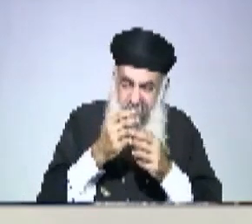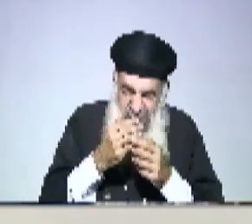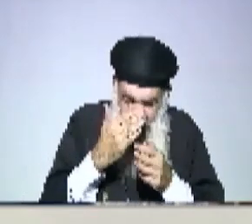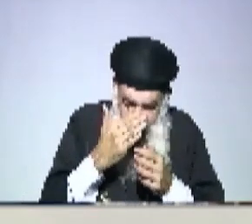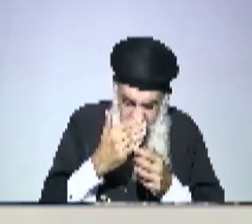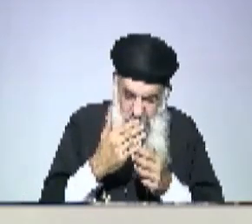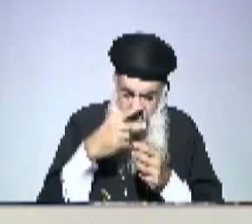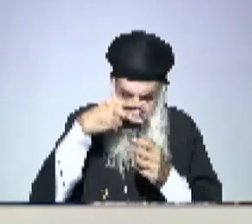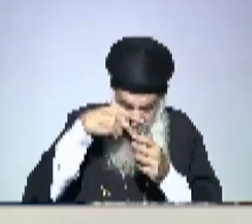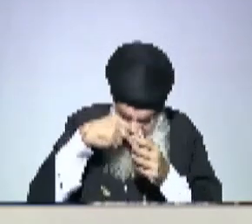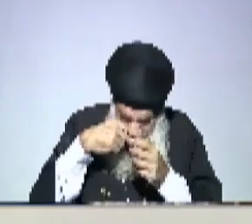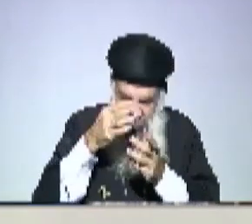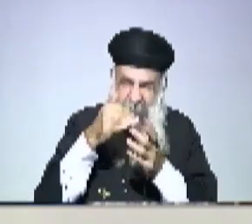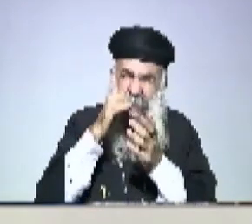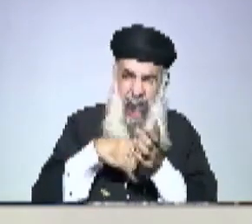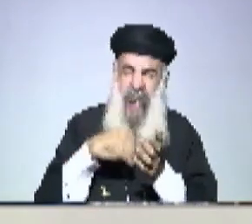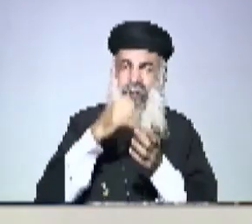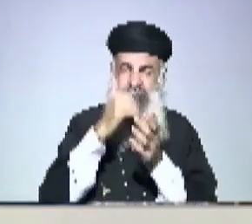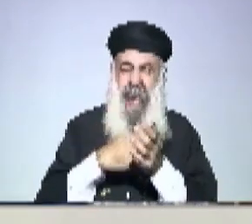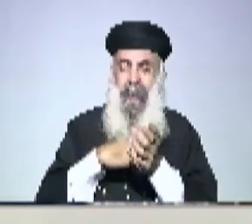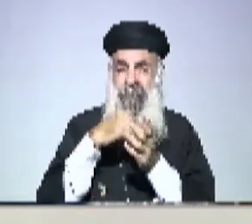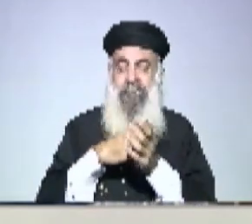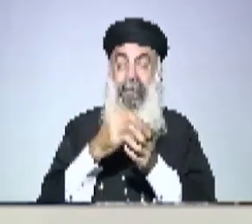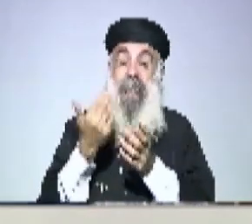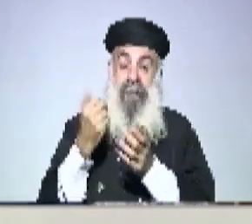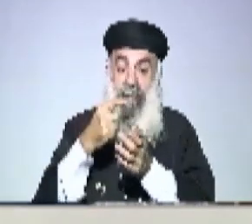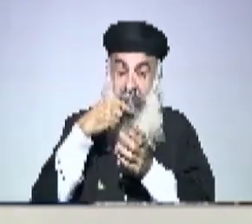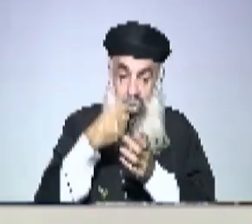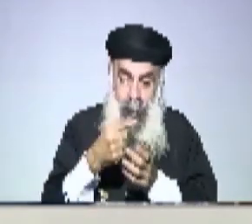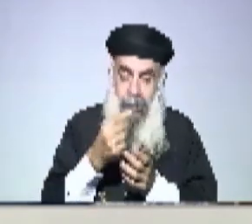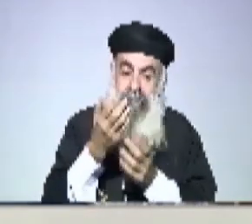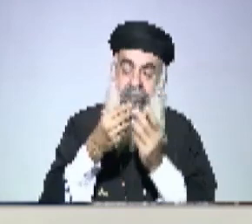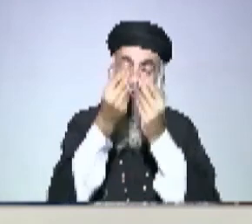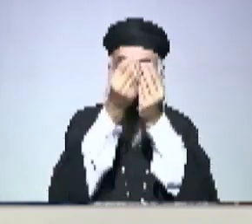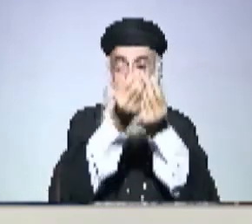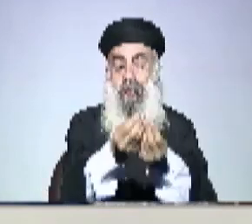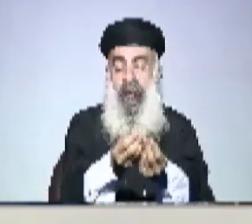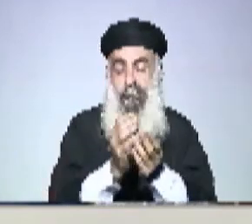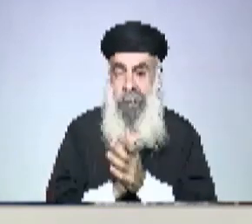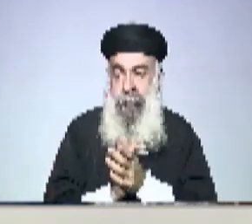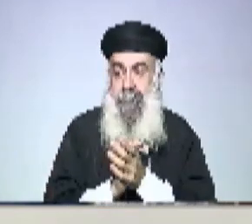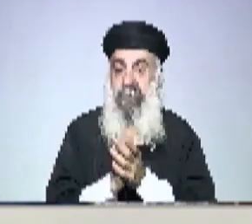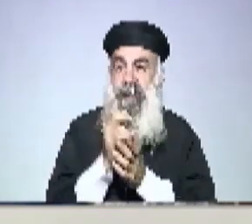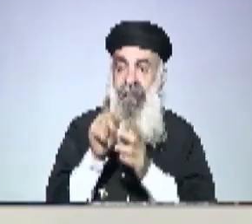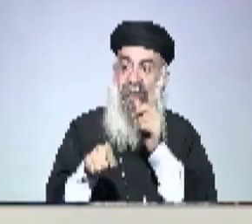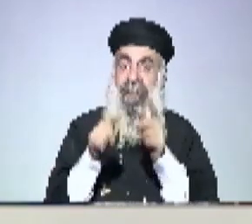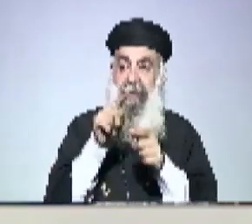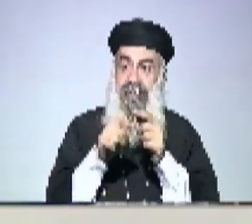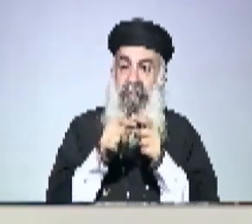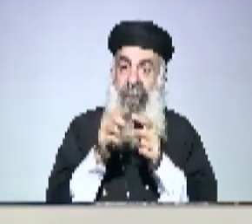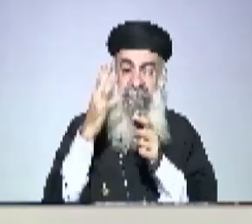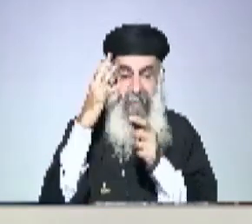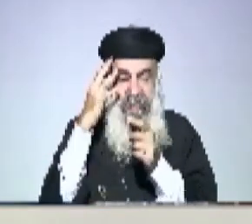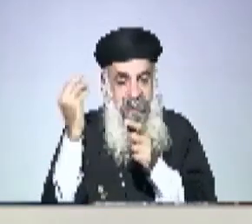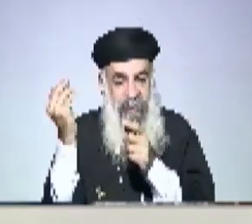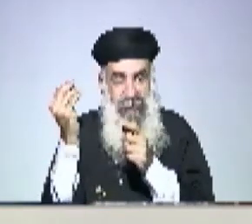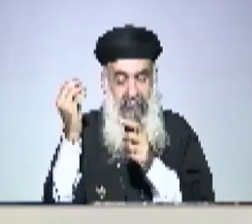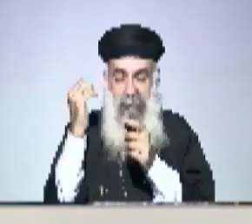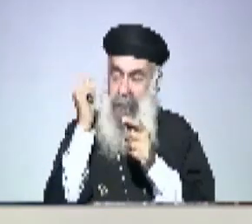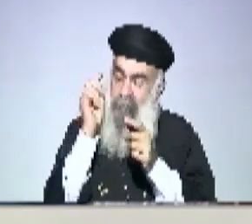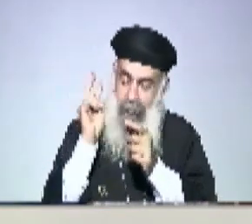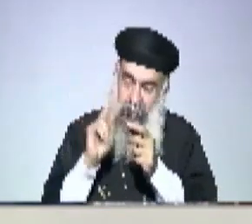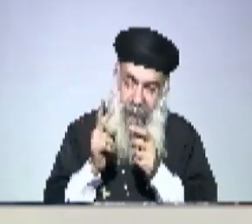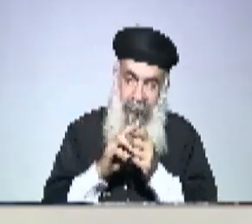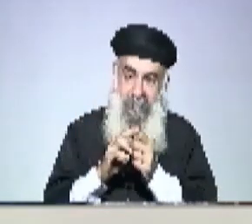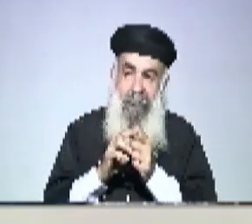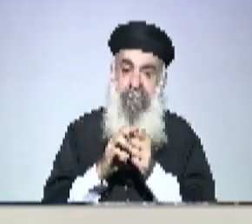ياخد بالعكس قبل ما يطلب تكون بتدي واذا كان في حد غفلنا عنه مش واخدين